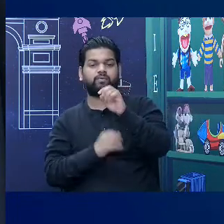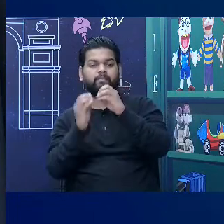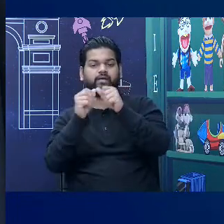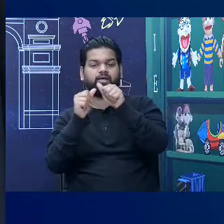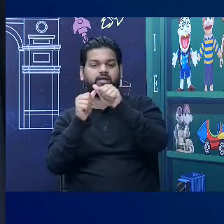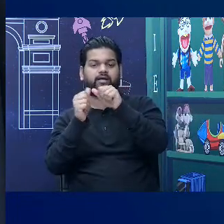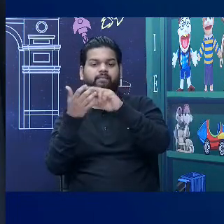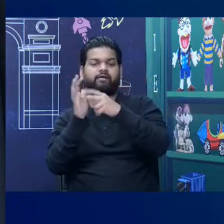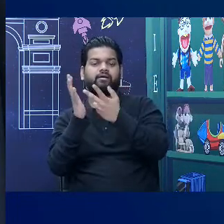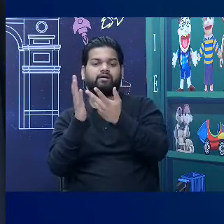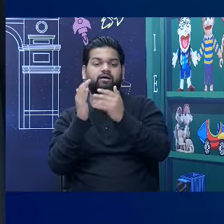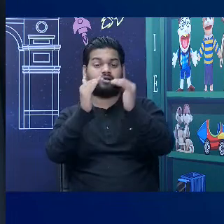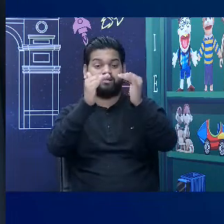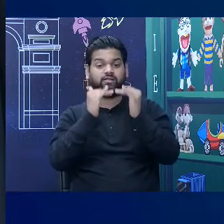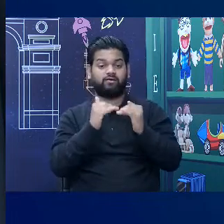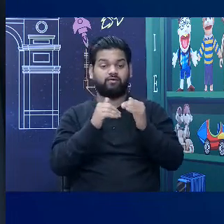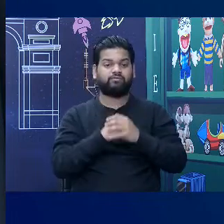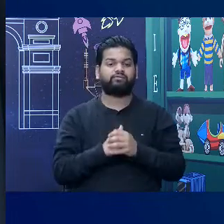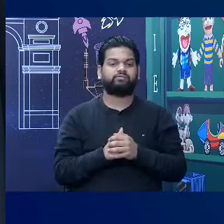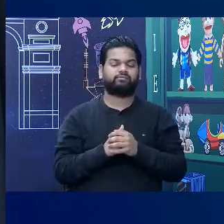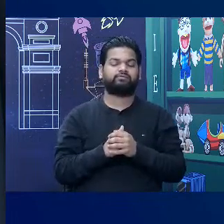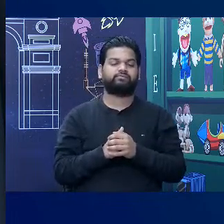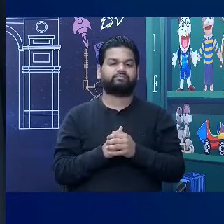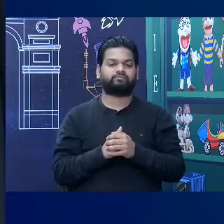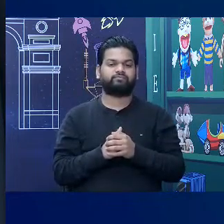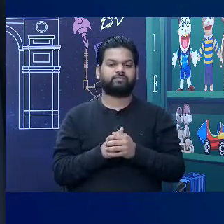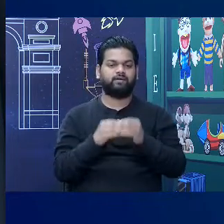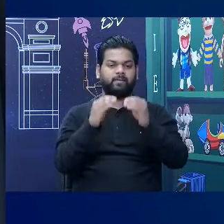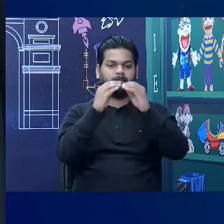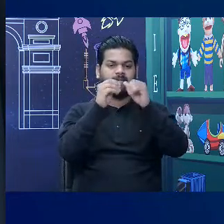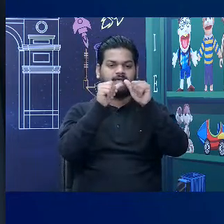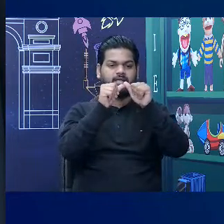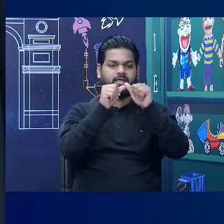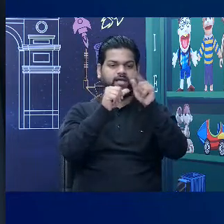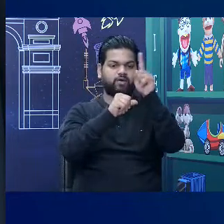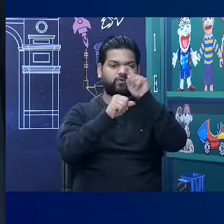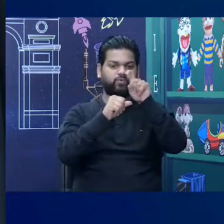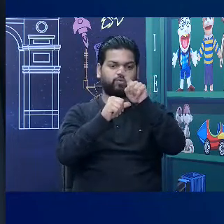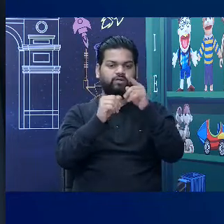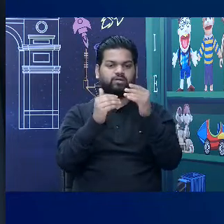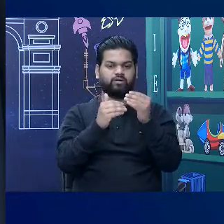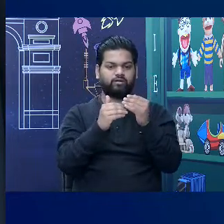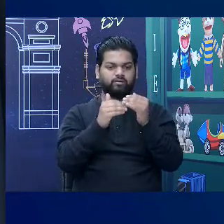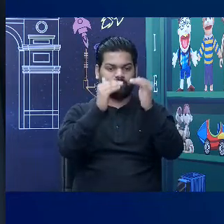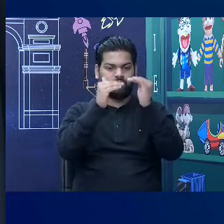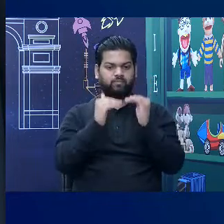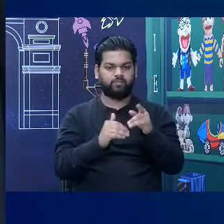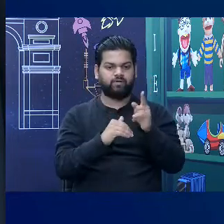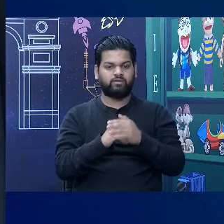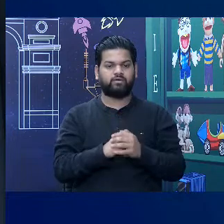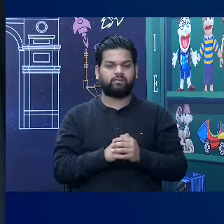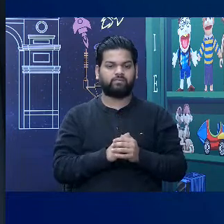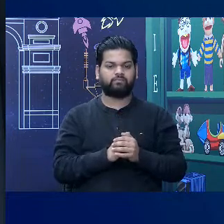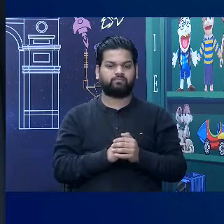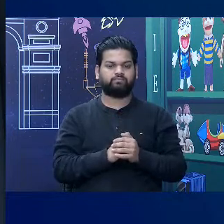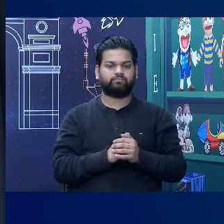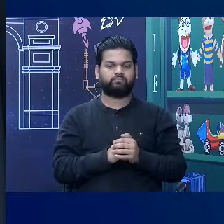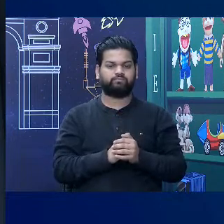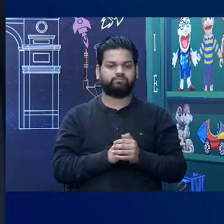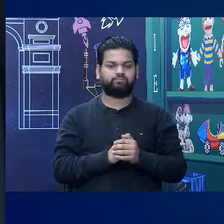स्क्वायर इज इक्वल टू BA स्क्वायर. इसको सॉल्व करके हमारे पास BA की वैल्यू आ जाएगी